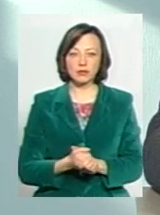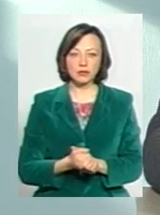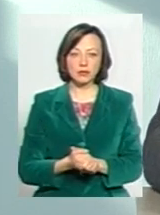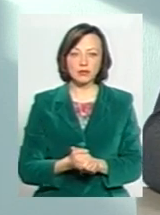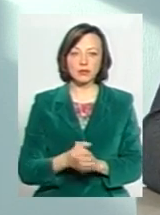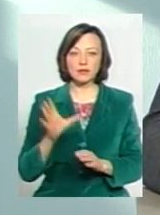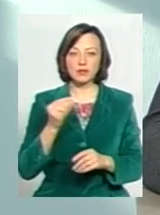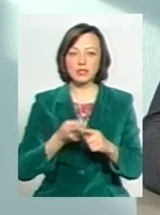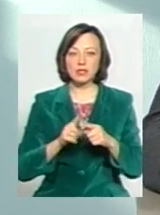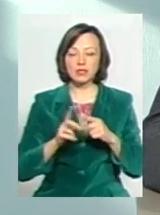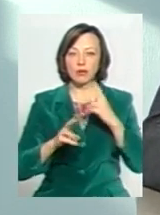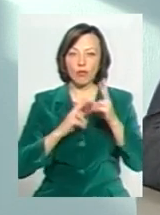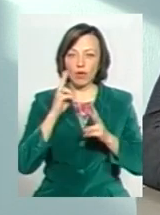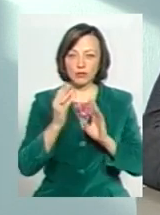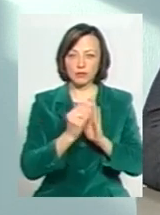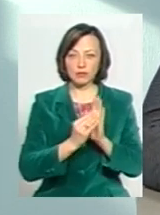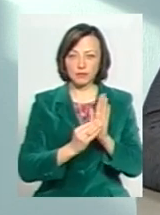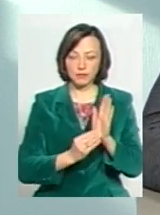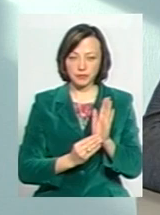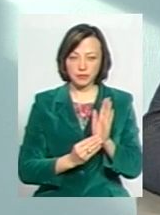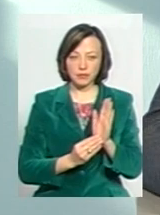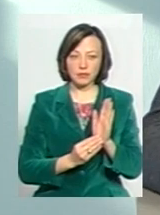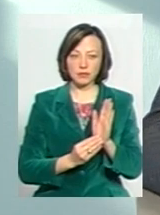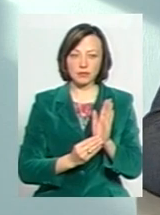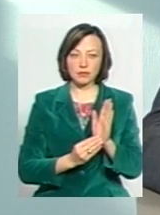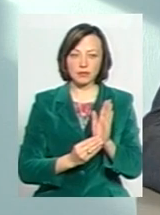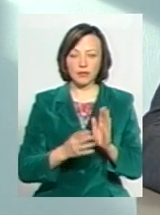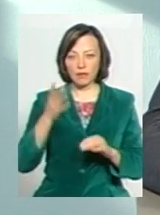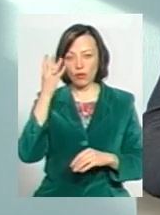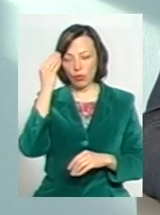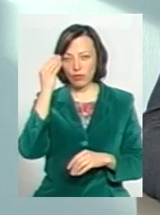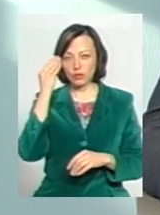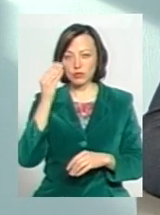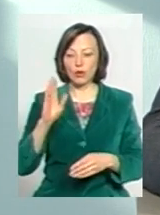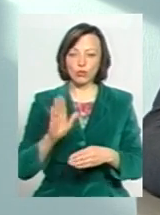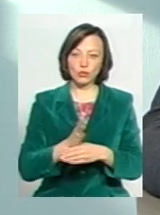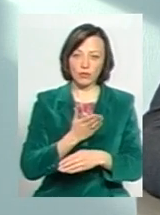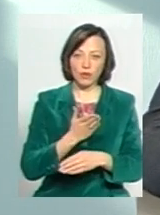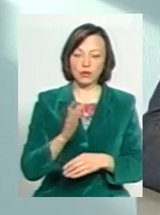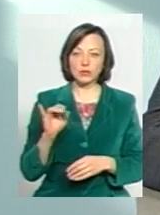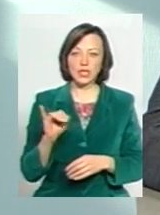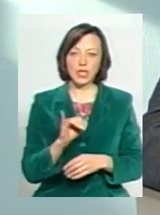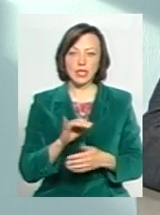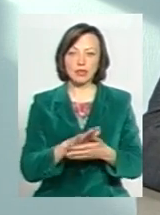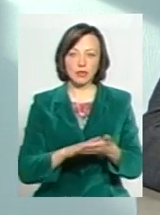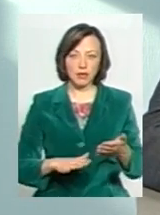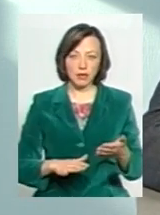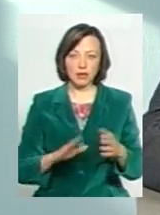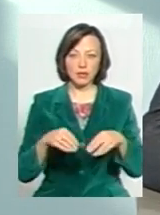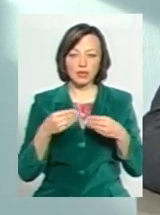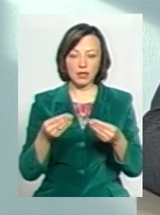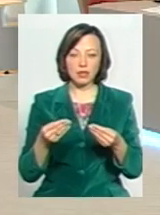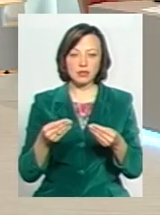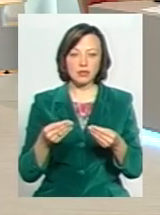то всі ці зауваження під час експертного обстеження враховуються, усуваються, і далі видається